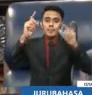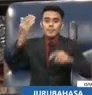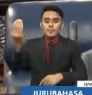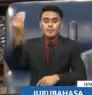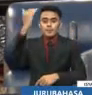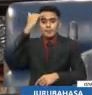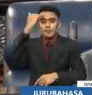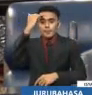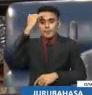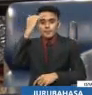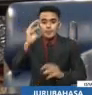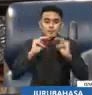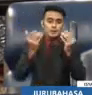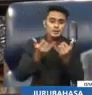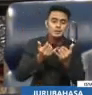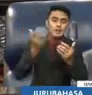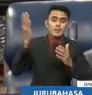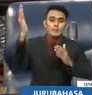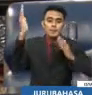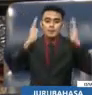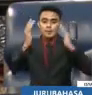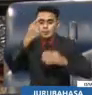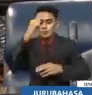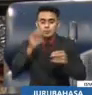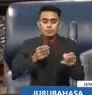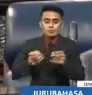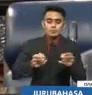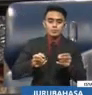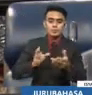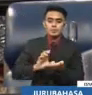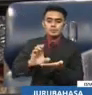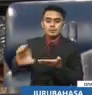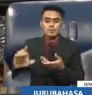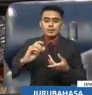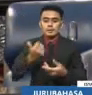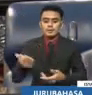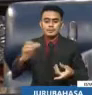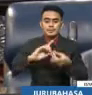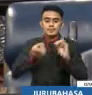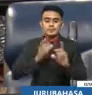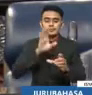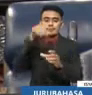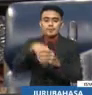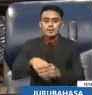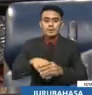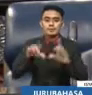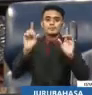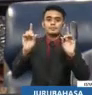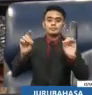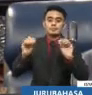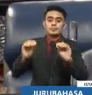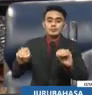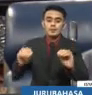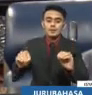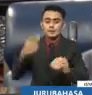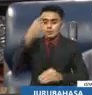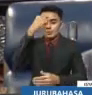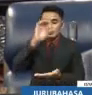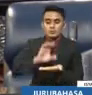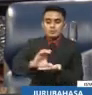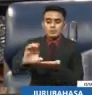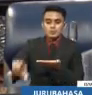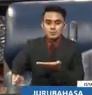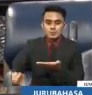masyarakat neshop secara keseluruhan tentang Rusia harga dan Pelabuhan es sedikit Al ini termasuk pendidik tabor dalam Inpres